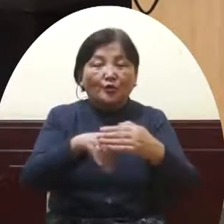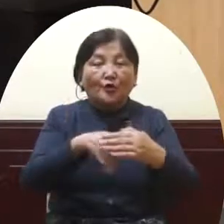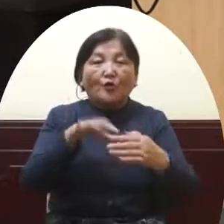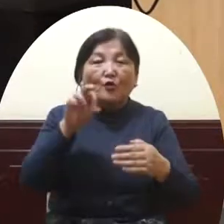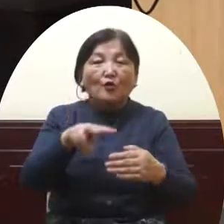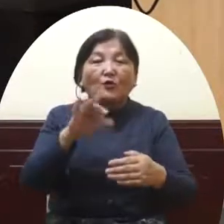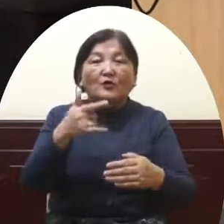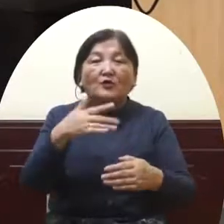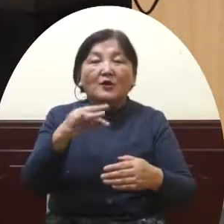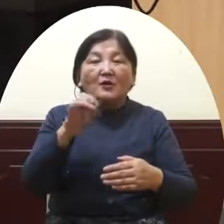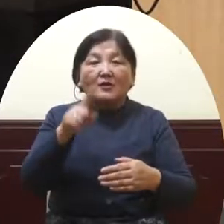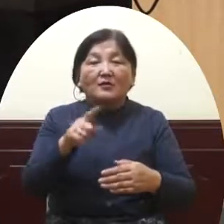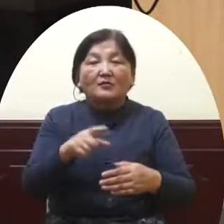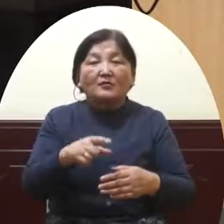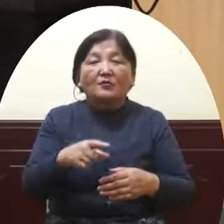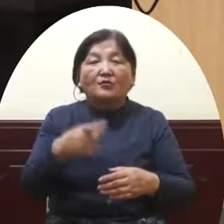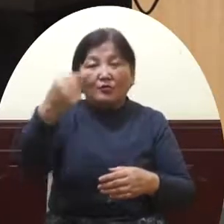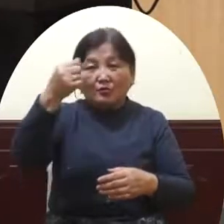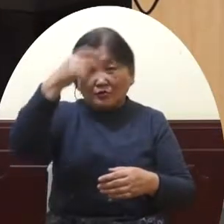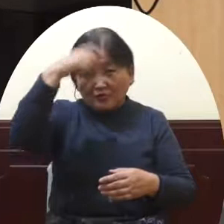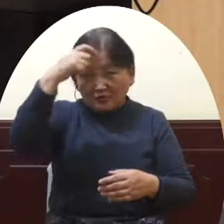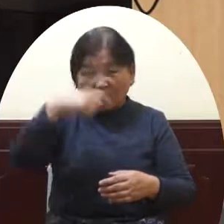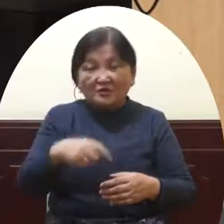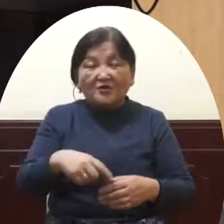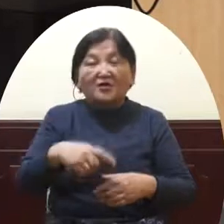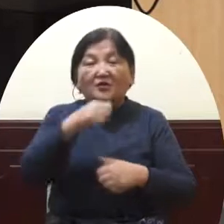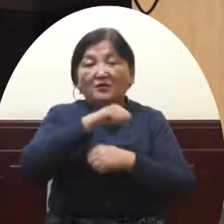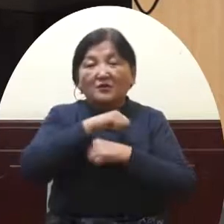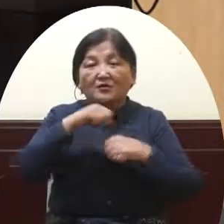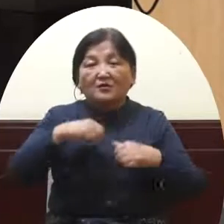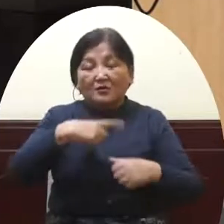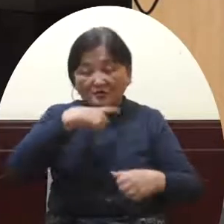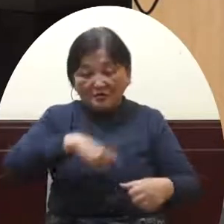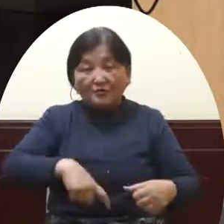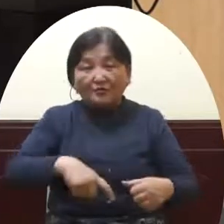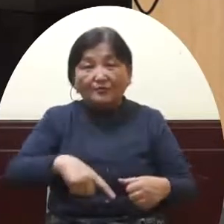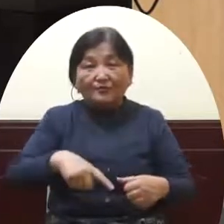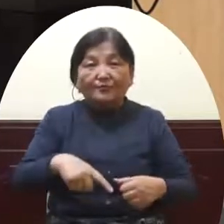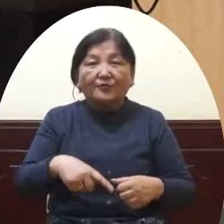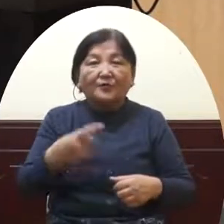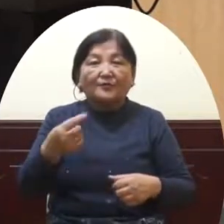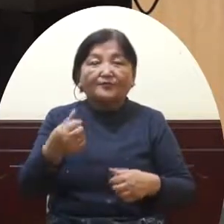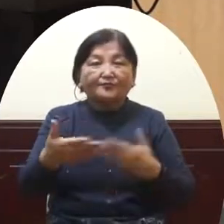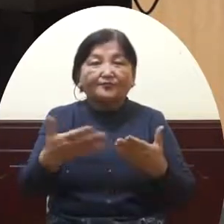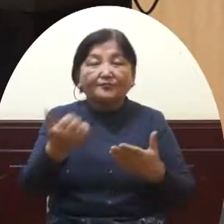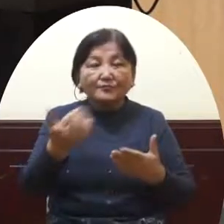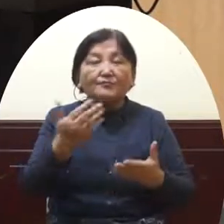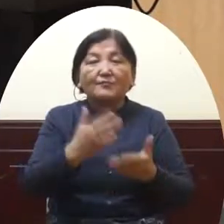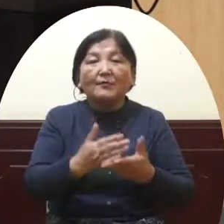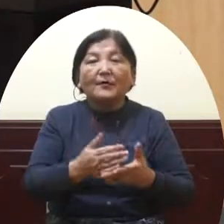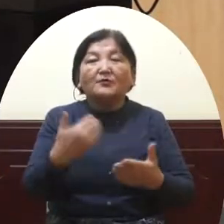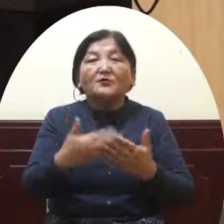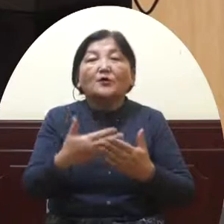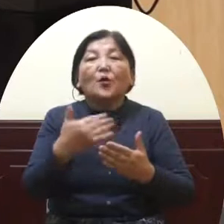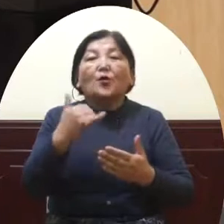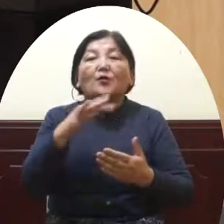аваад хөлсний гишүүдээр эзлээд автсан. Энэ ганцхан Монголд ч болж байгаа зүйл, тэр клима гэдэг, тэр чек пош, тэр одоо энэ